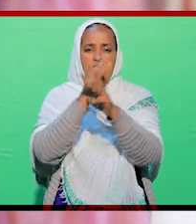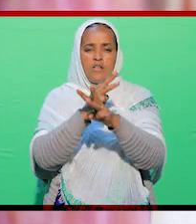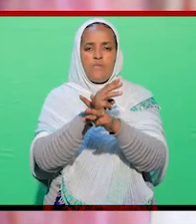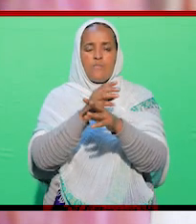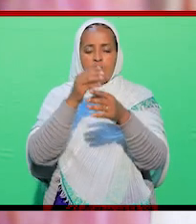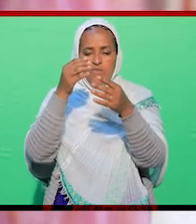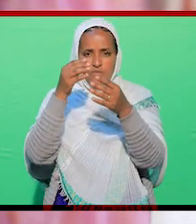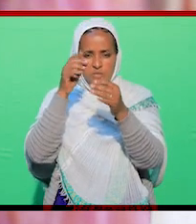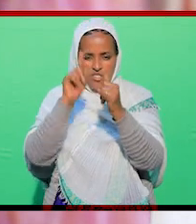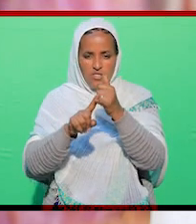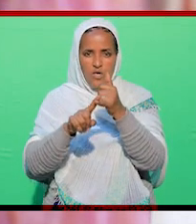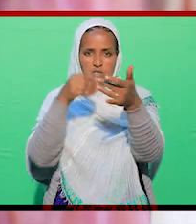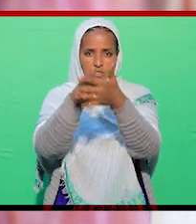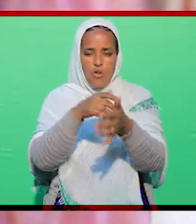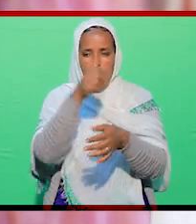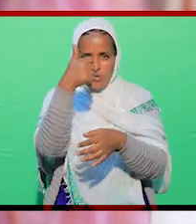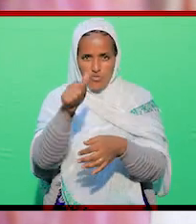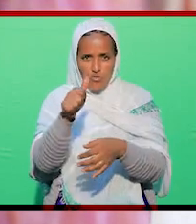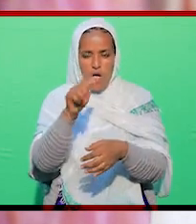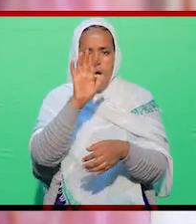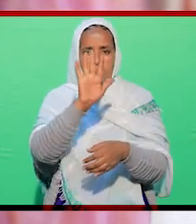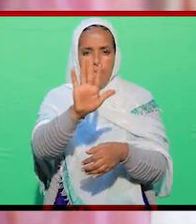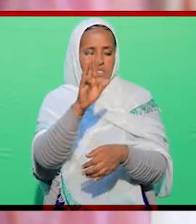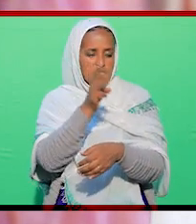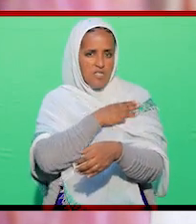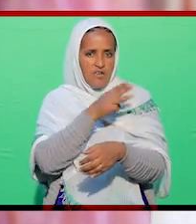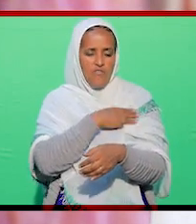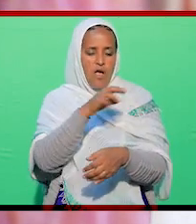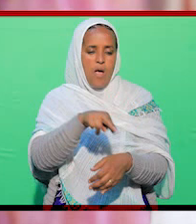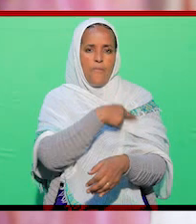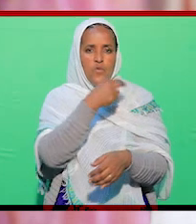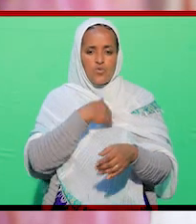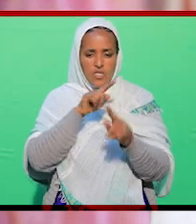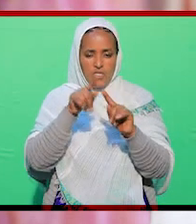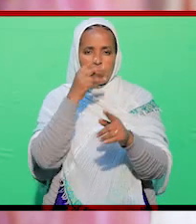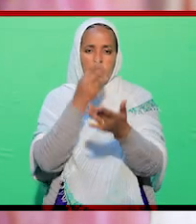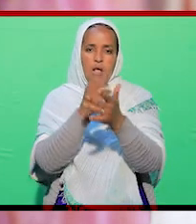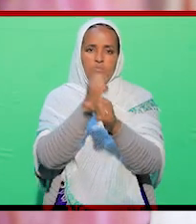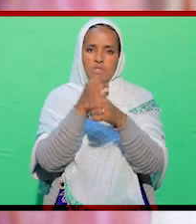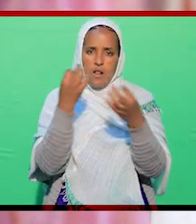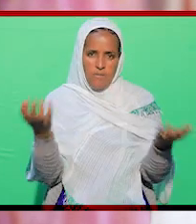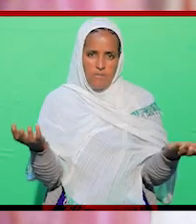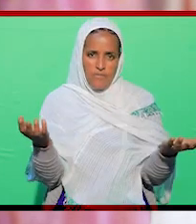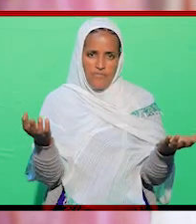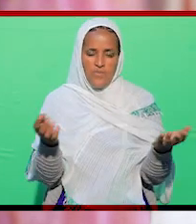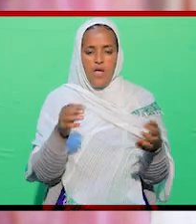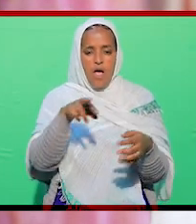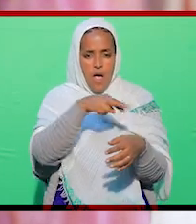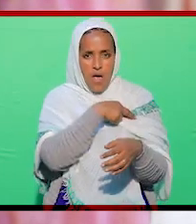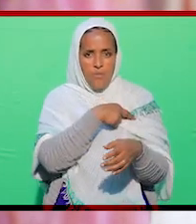ጀምሮ እስከ ዓለም ፍጻሜ ድረስ ያለው የሰው ልጅ ቁጥር ነው ብያቸዋለሁ። አምስቱ ሰነፎች የተባሉት ሃይማኖት ያላቸው ግን ምግባር የሌላቸው